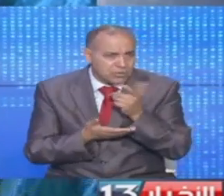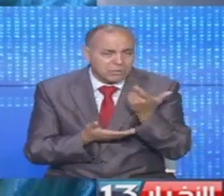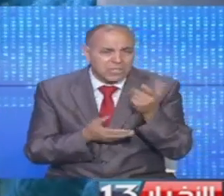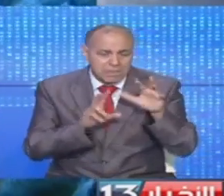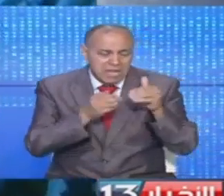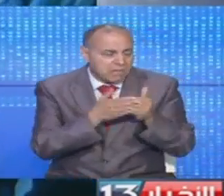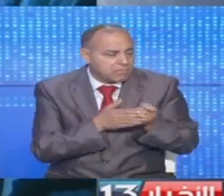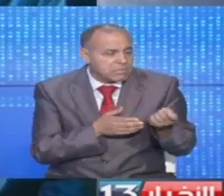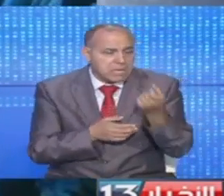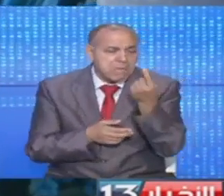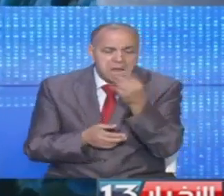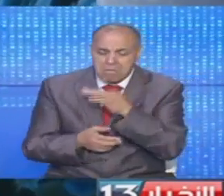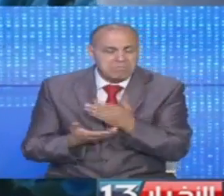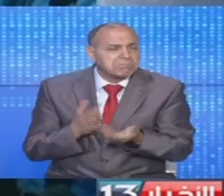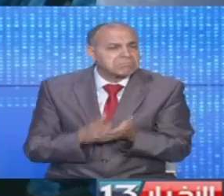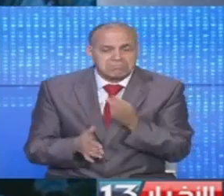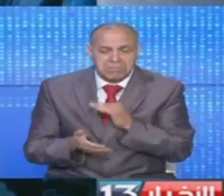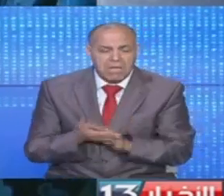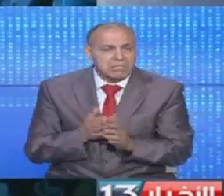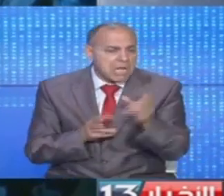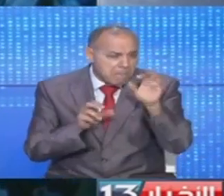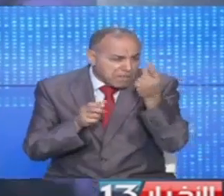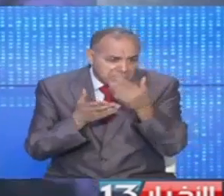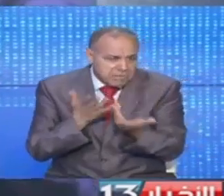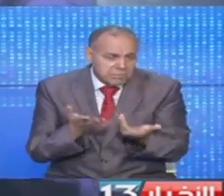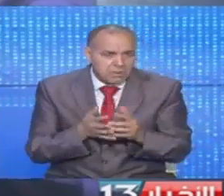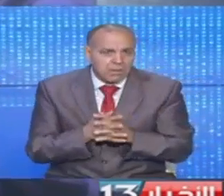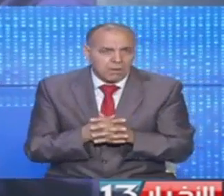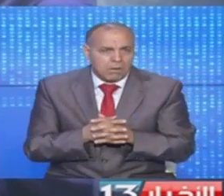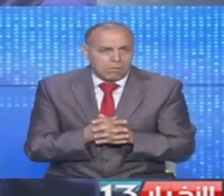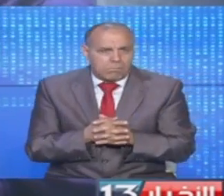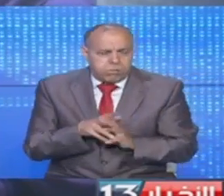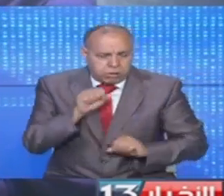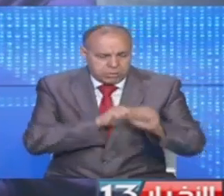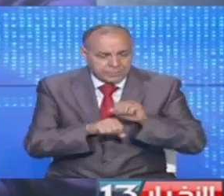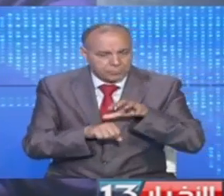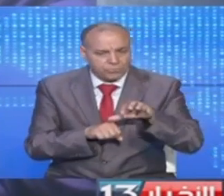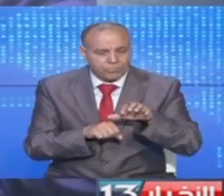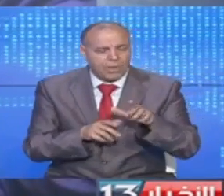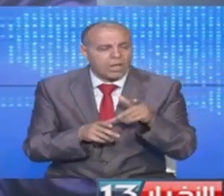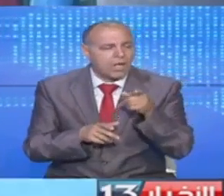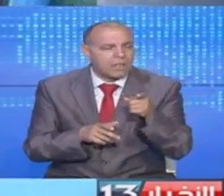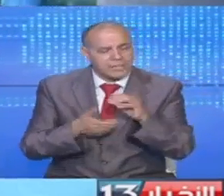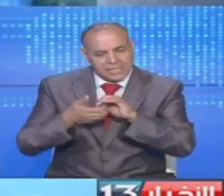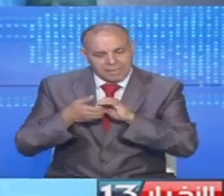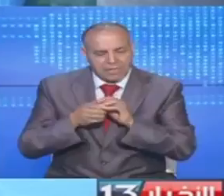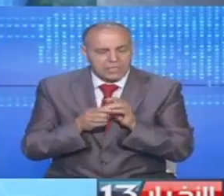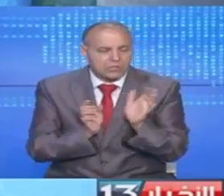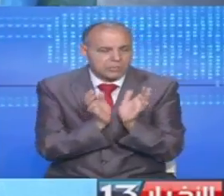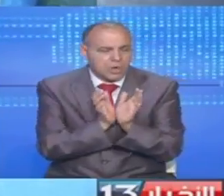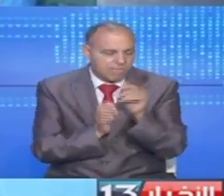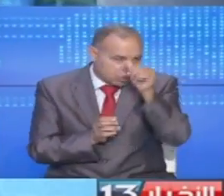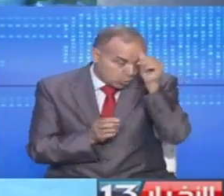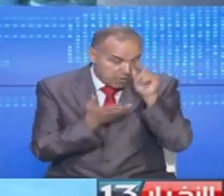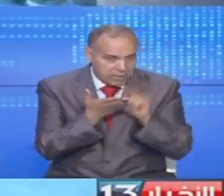الأقل 80 تقعد 100 باش تعمل لهم؟ ما تعمل حتى شيء 100. المتصرف الجهوي للجنة الجهوية للتضامن الاجتماعي